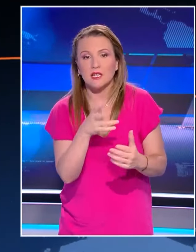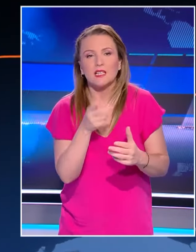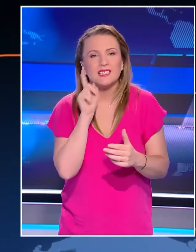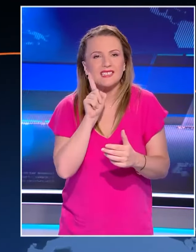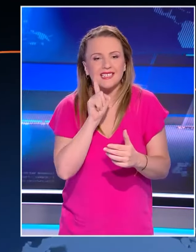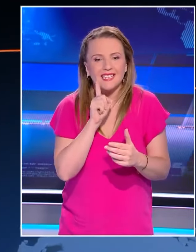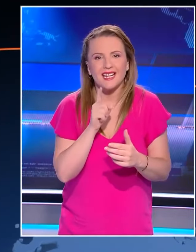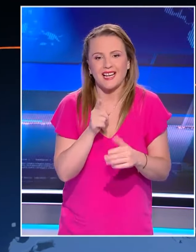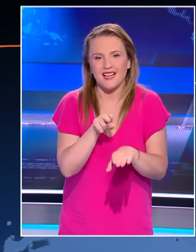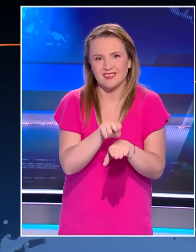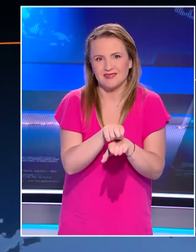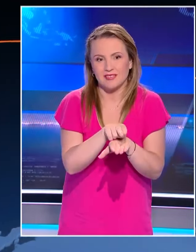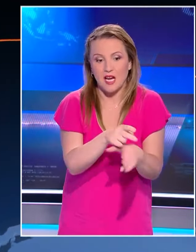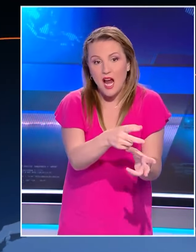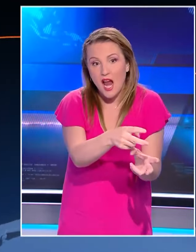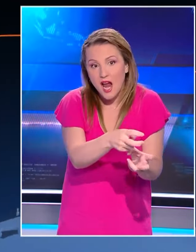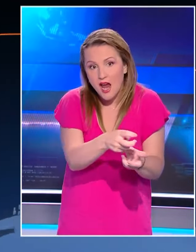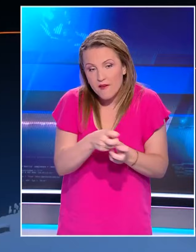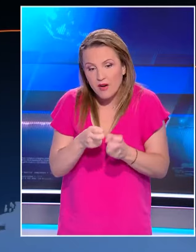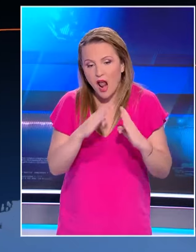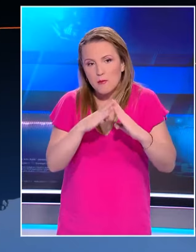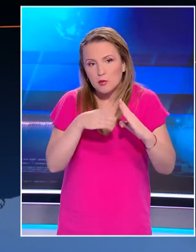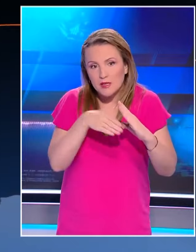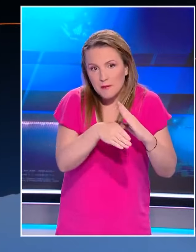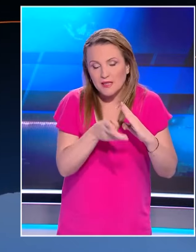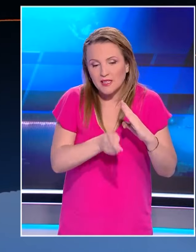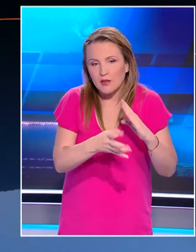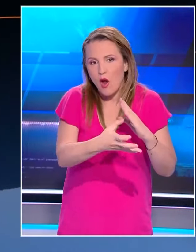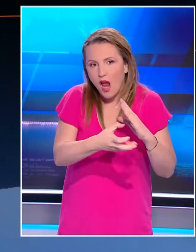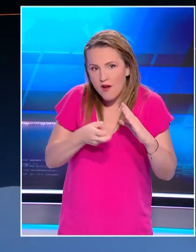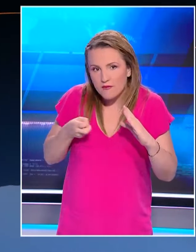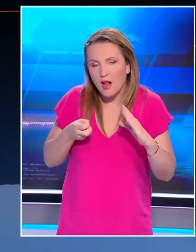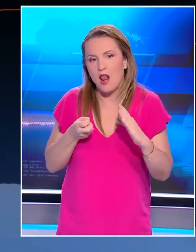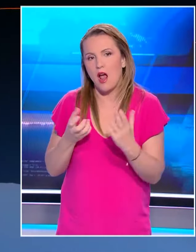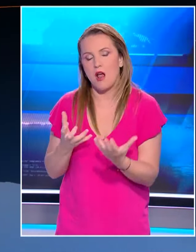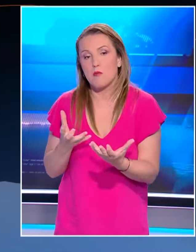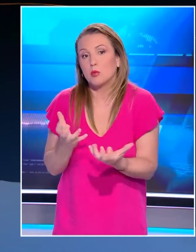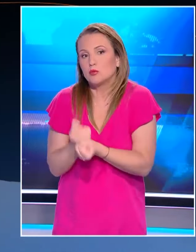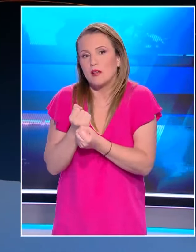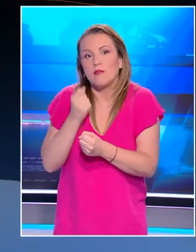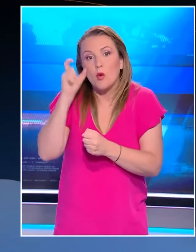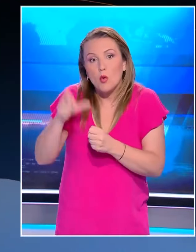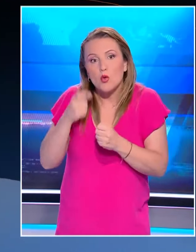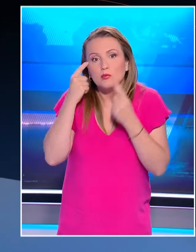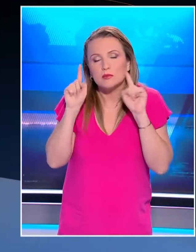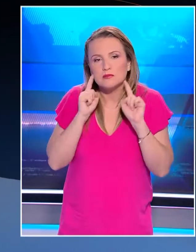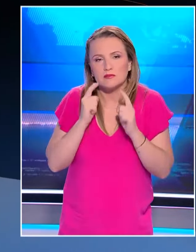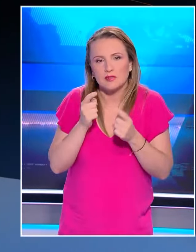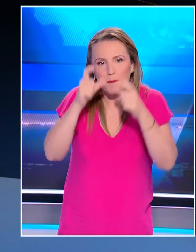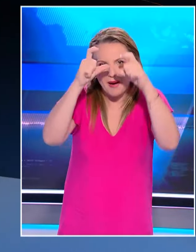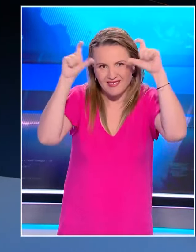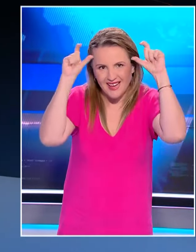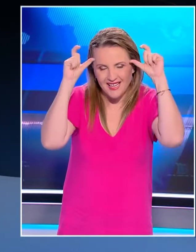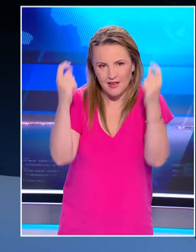Πώς το κατάφερα. Και εγώ ο ίδιος αναρωτιέμαι. Η φωτιά δεν ήρθε από την Πεντέλη. Ήρθε από τον